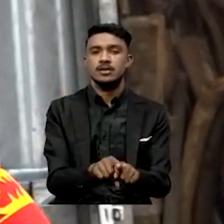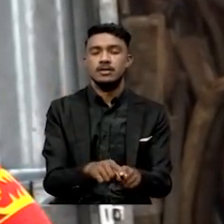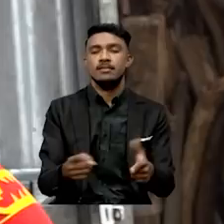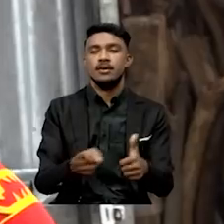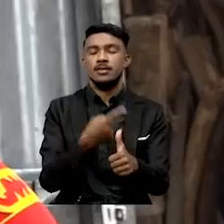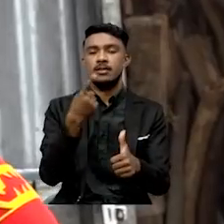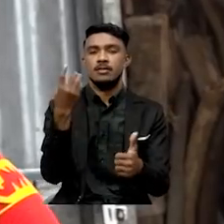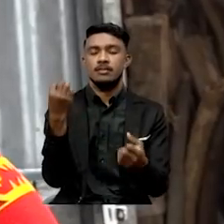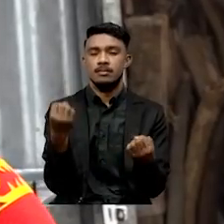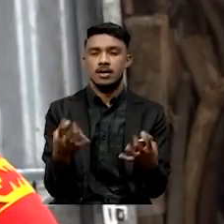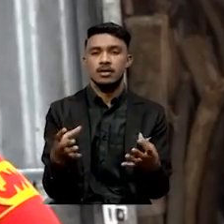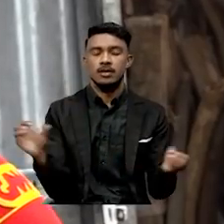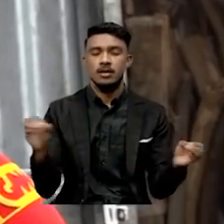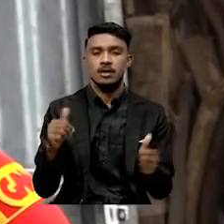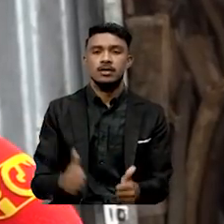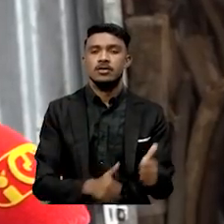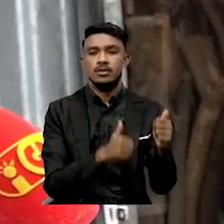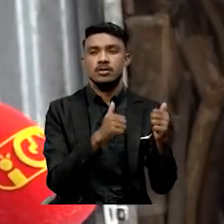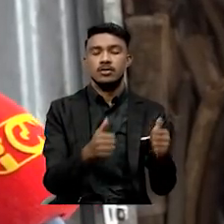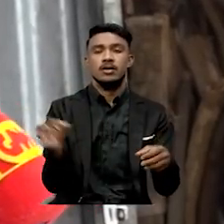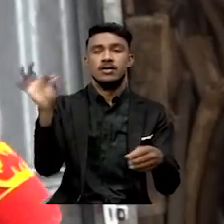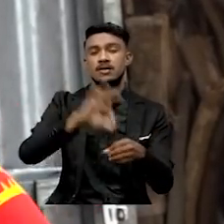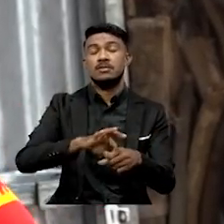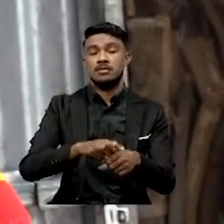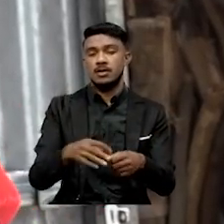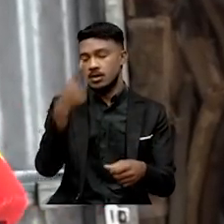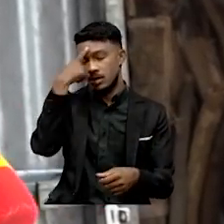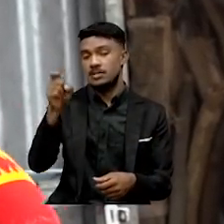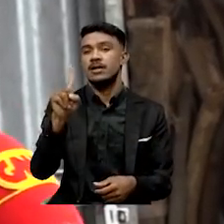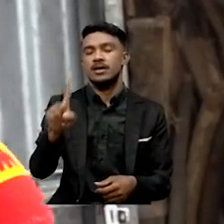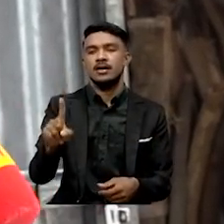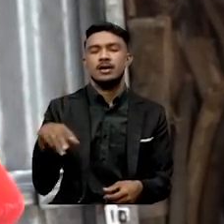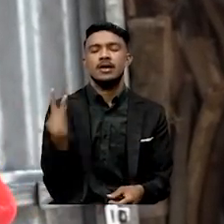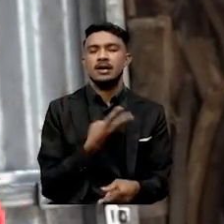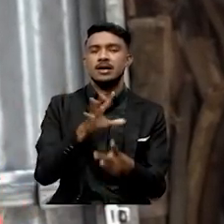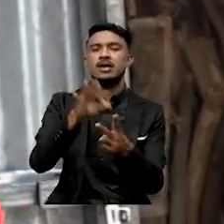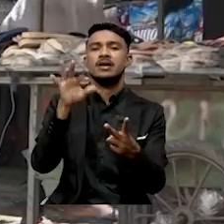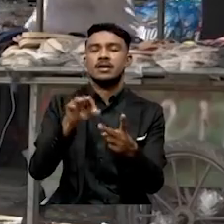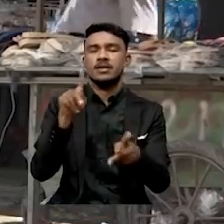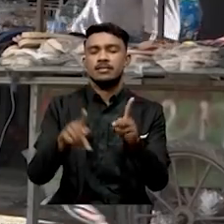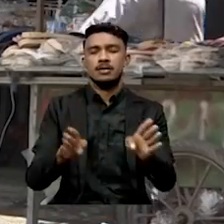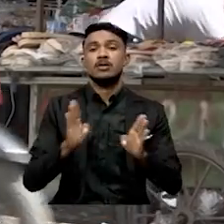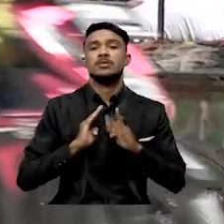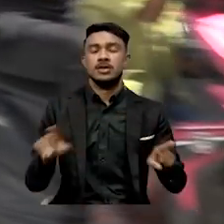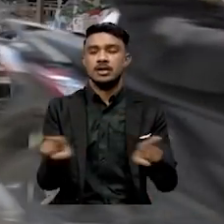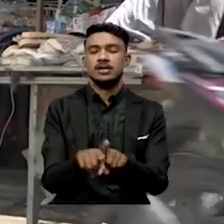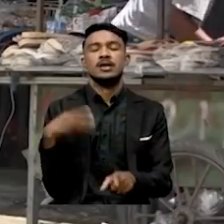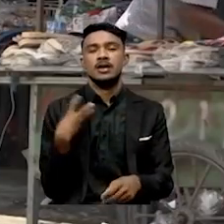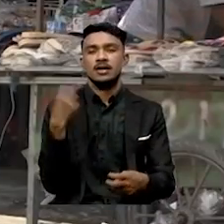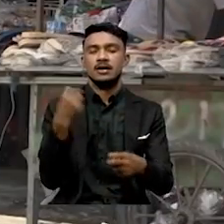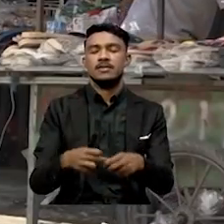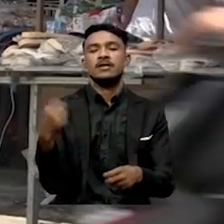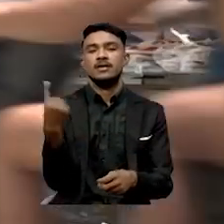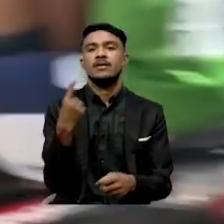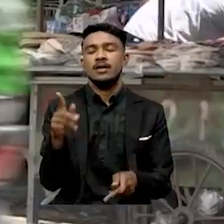ta barak lima lakoi tur tuir pimilu ta berene. Sira hansan ita hili botmos, ane san de. Ita terus lemai. Nebe tambe ema barak